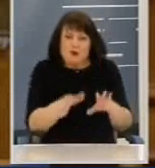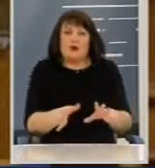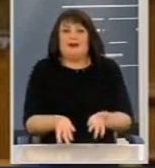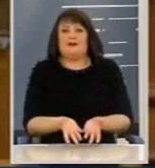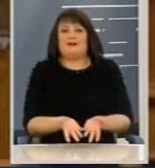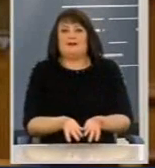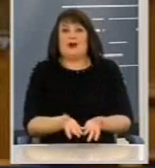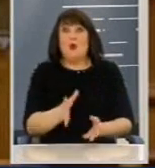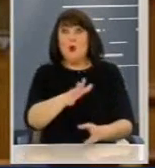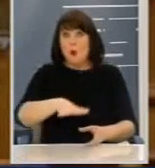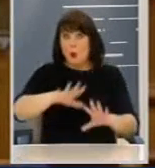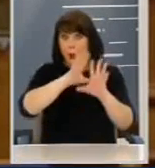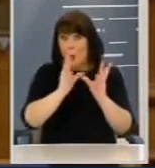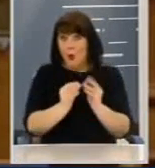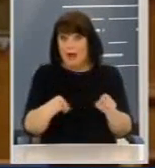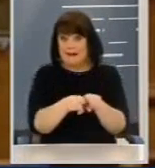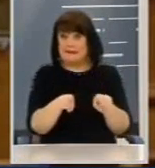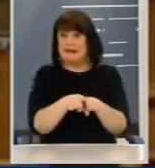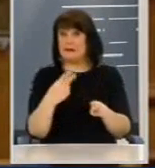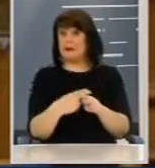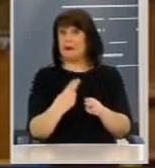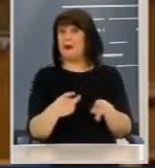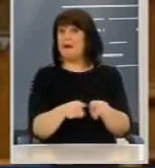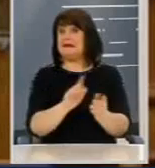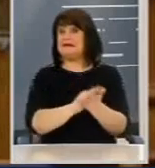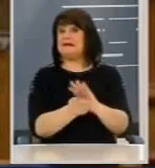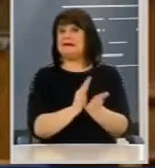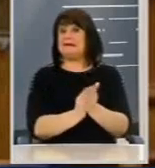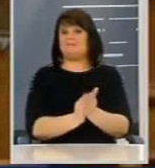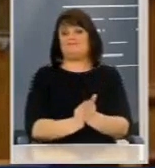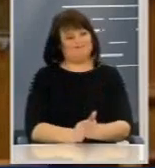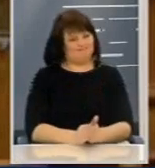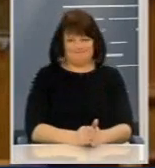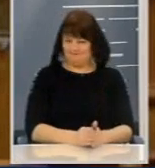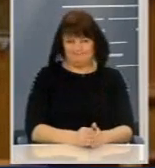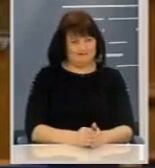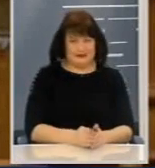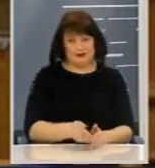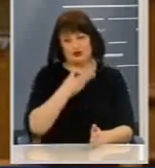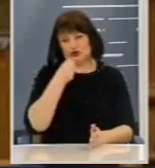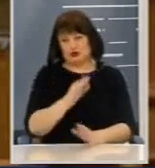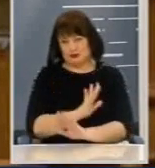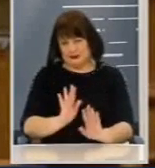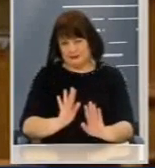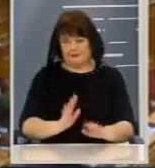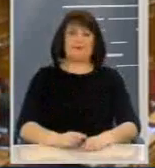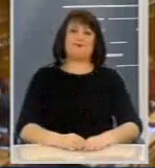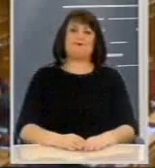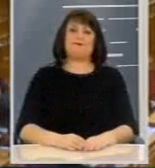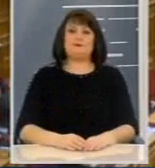υπονοούμενα και μία αδυναμία να στήσετε ένα σοβαρό επιχείρημα στην αφήγησή σας.